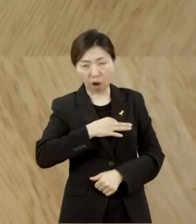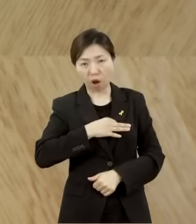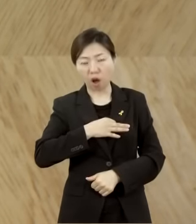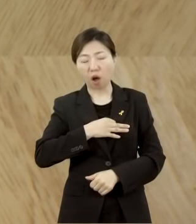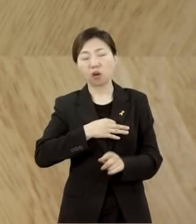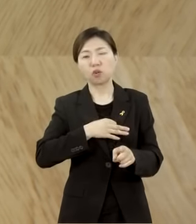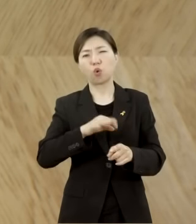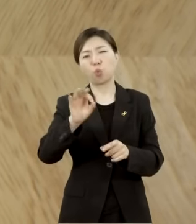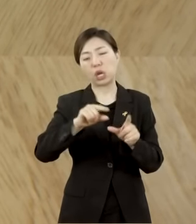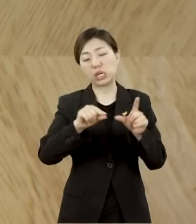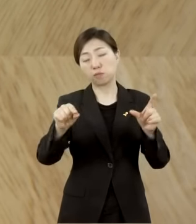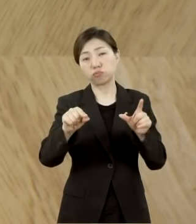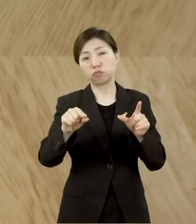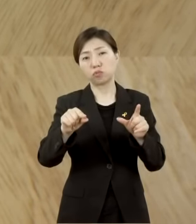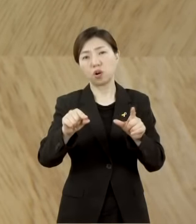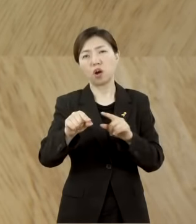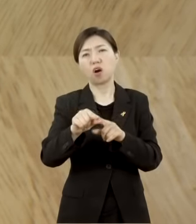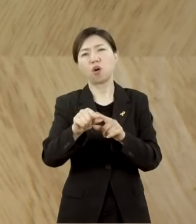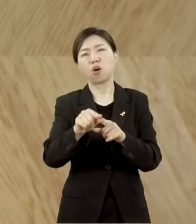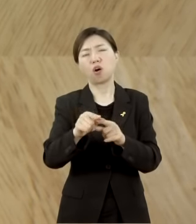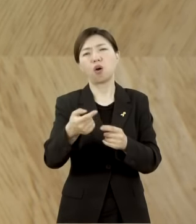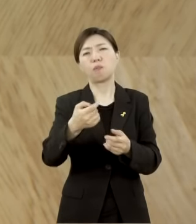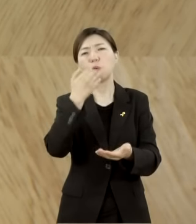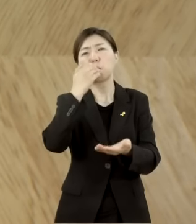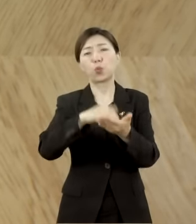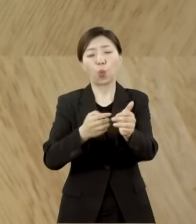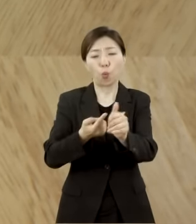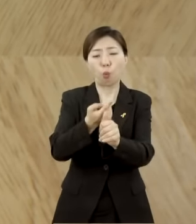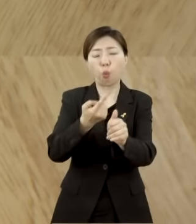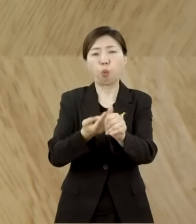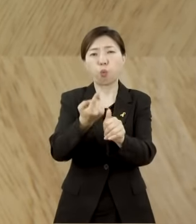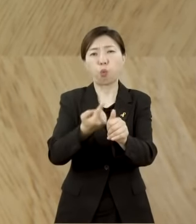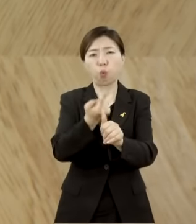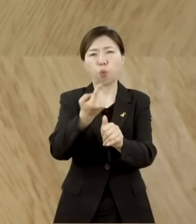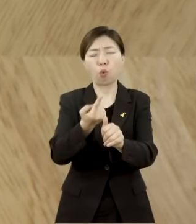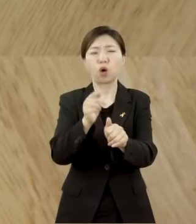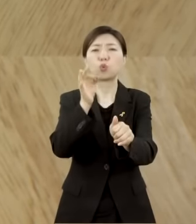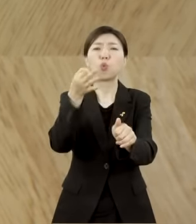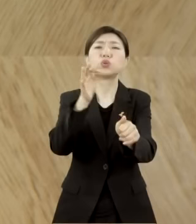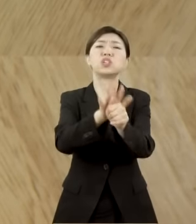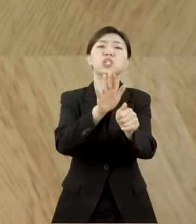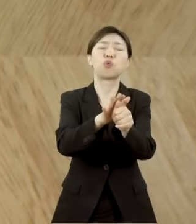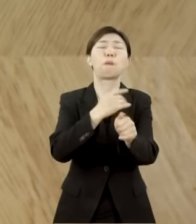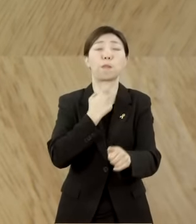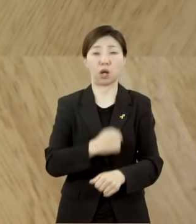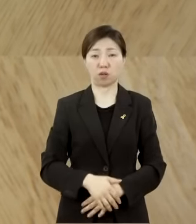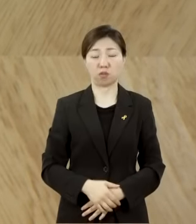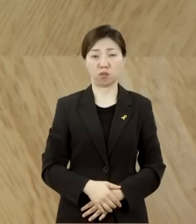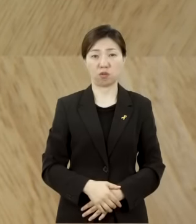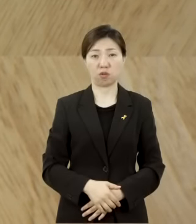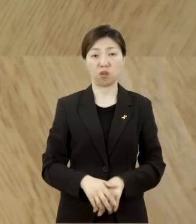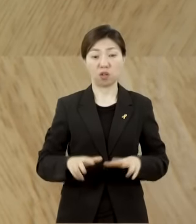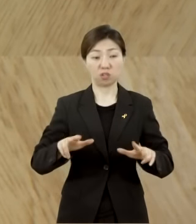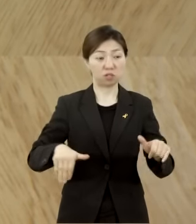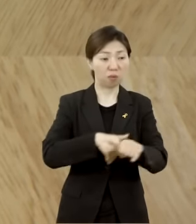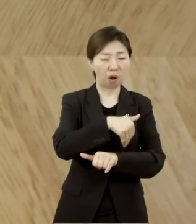시기에는 쉽지가 않잖아요 특히 형편이 어려운 분들일수록 그 큰 돈을